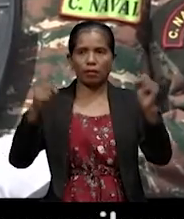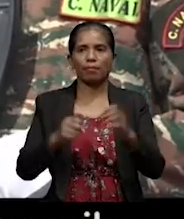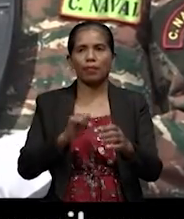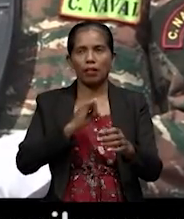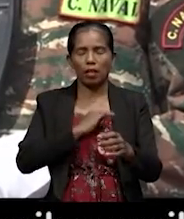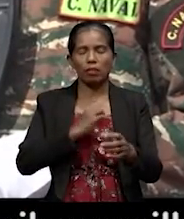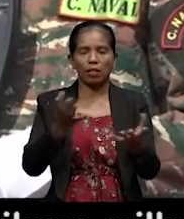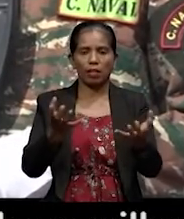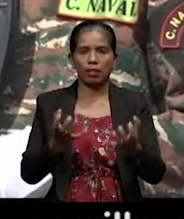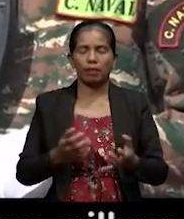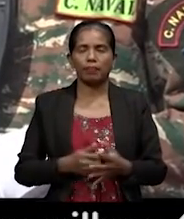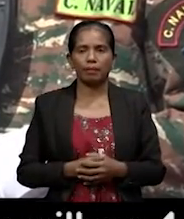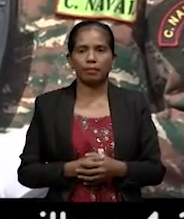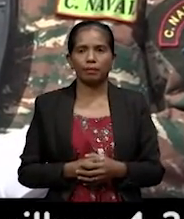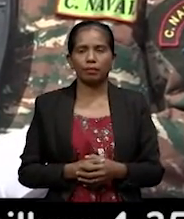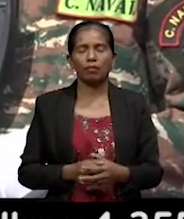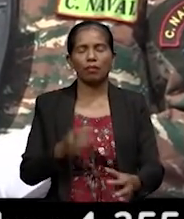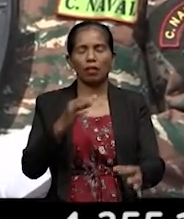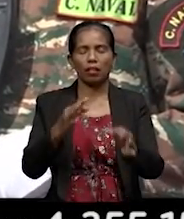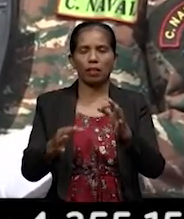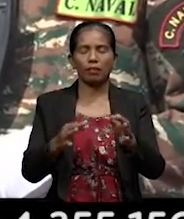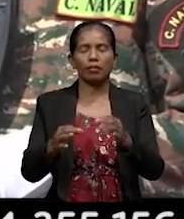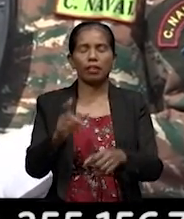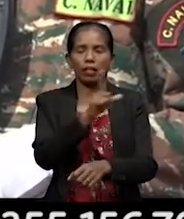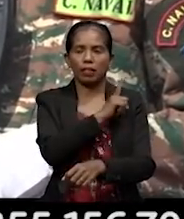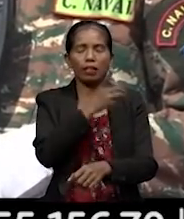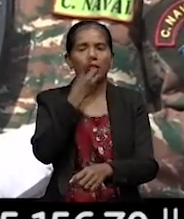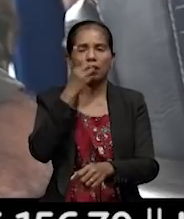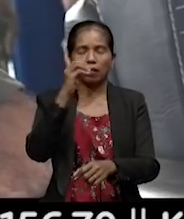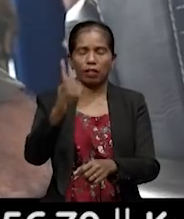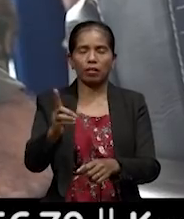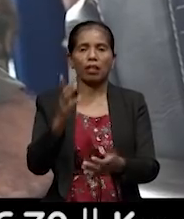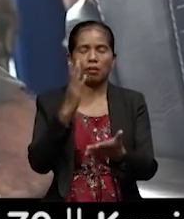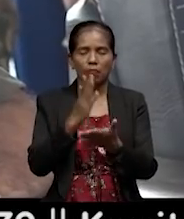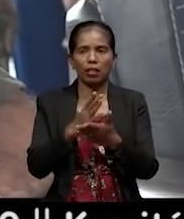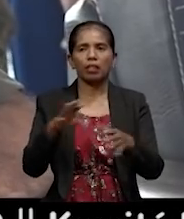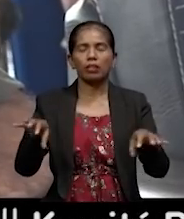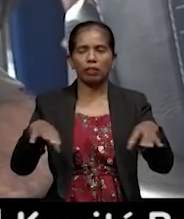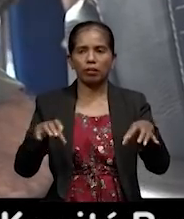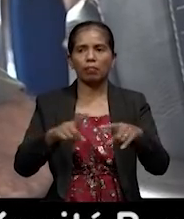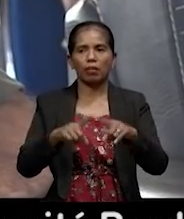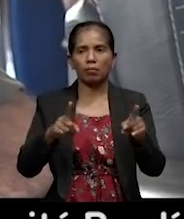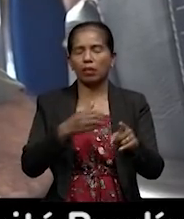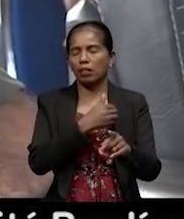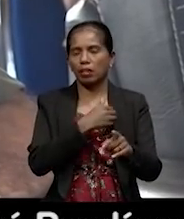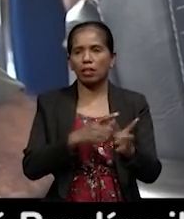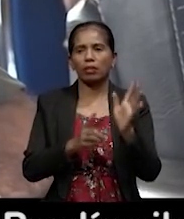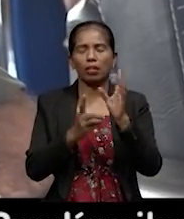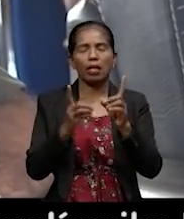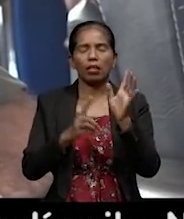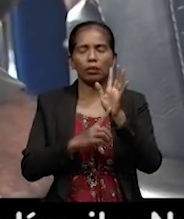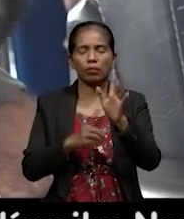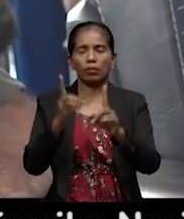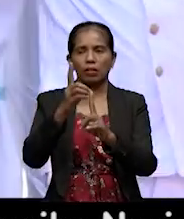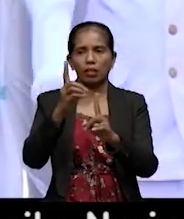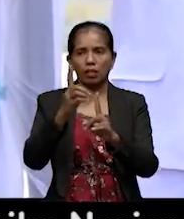akara. Mas que tenente general Leranan Timur declara ona atu reforma, mebe lere sedau fosai data banhira los, mak atu fila